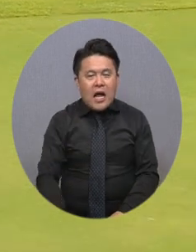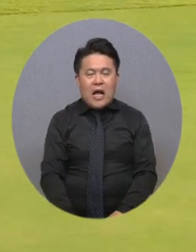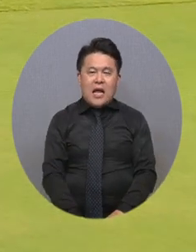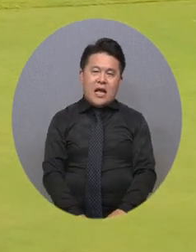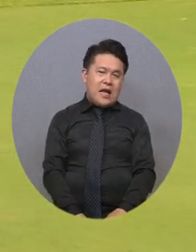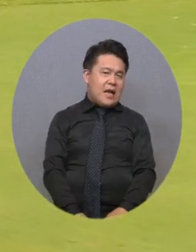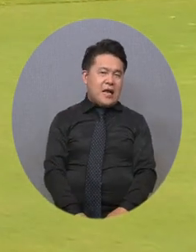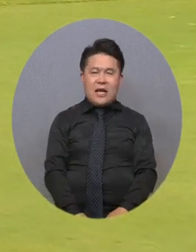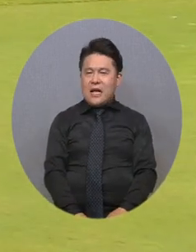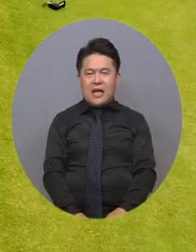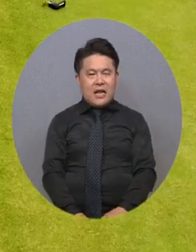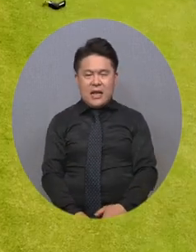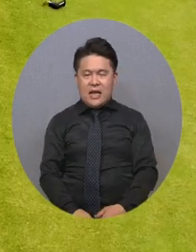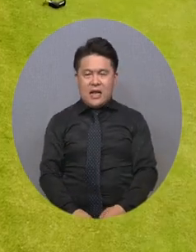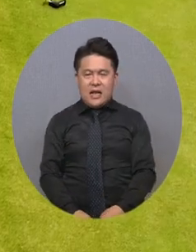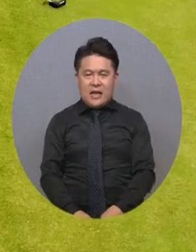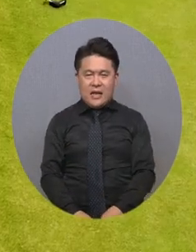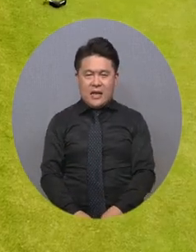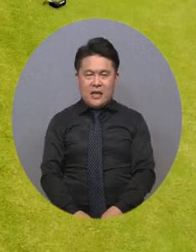아, 진짜 아깝다.